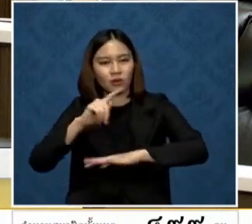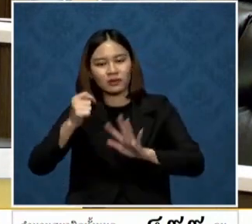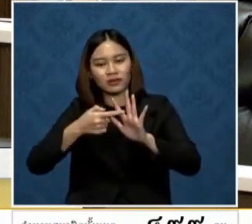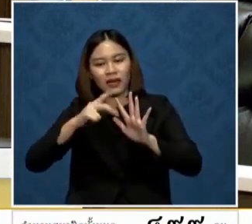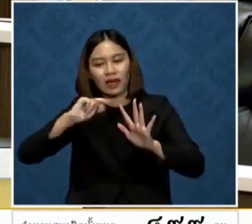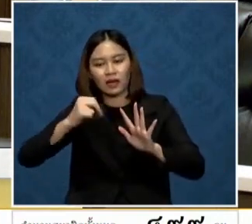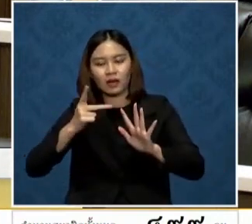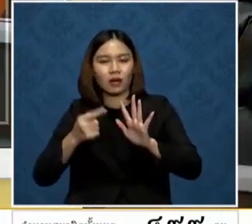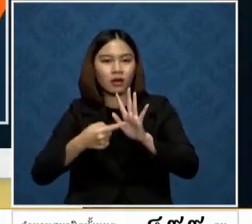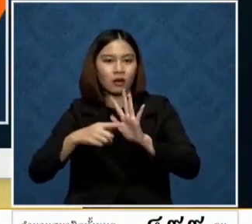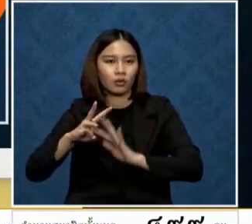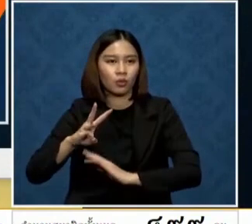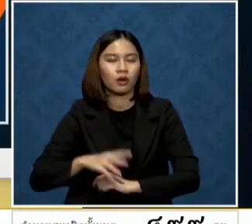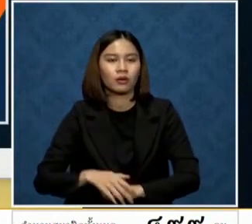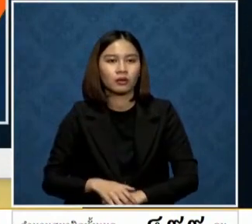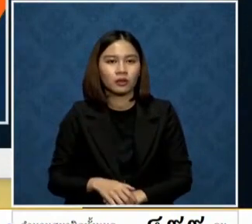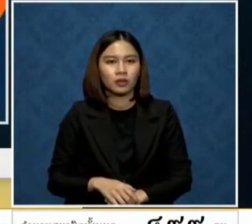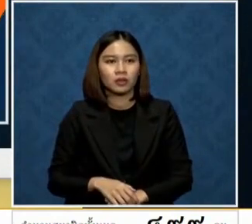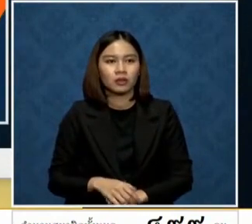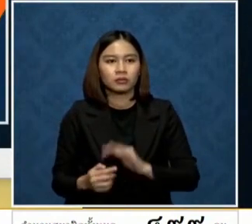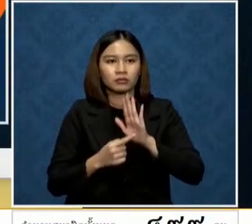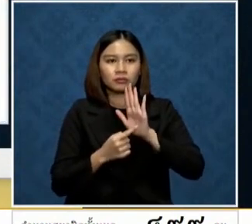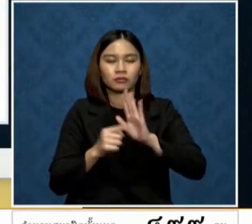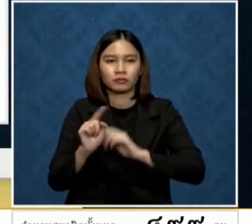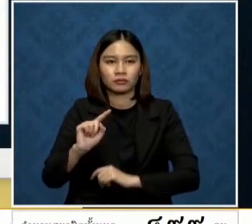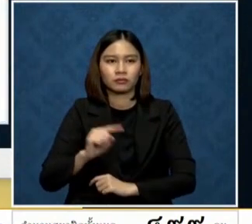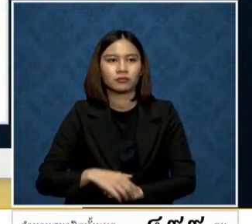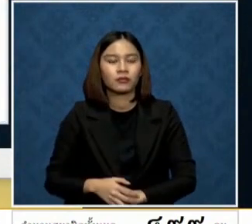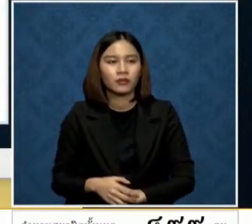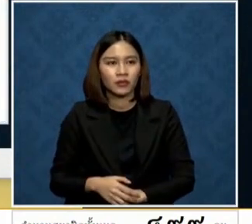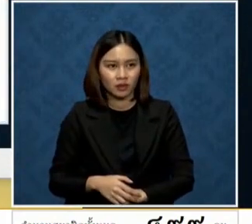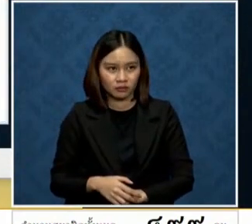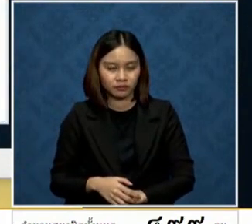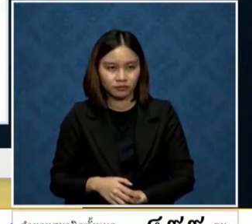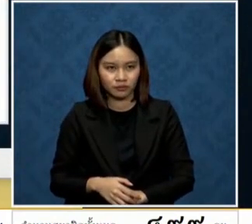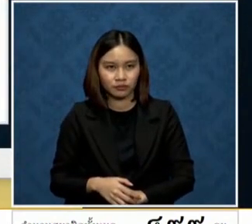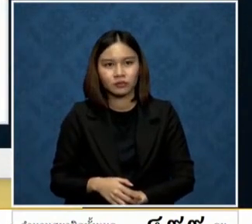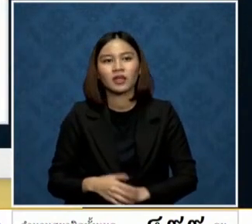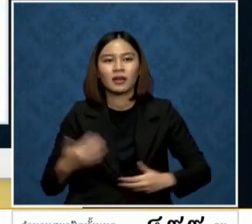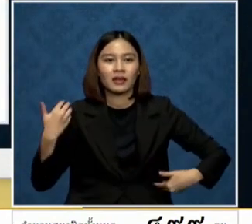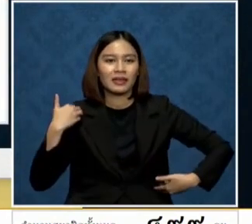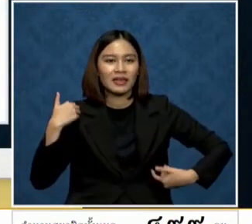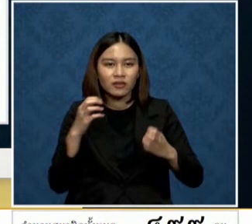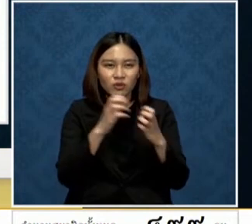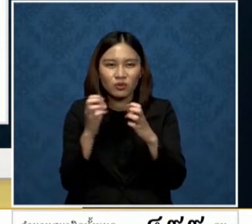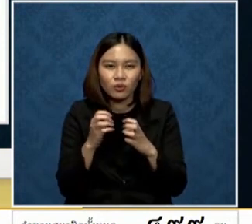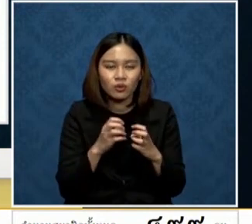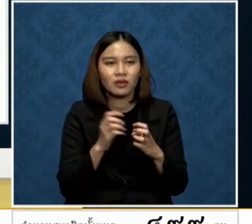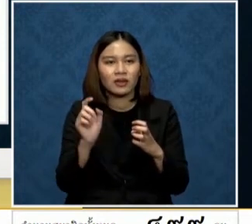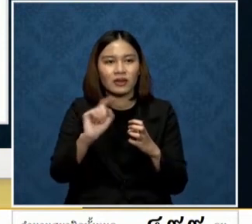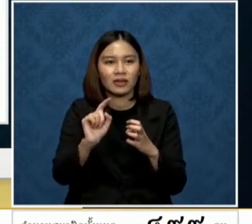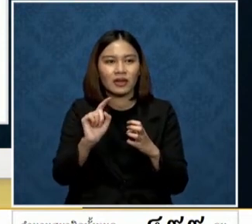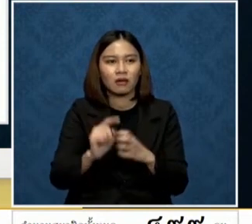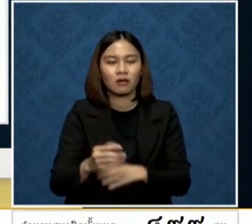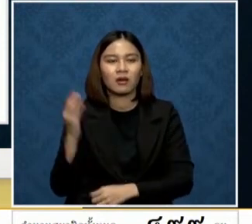ภาพด้วยค่ะในตัวอย่างนะคะดิฉันจะให้เห็นนะคะคือการบุกลุกพื้นที่โดยลิงนะคะจะเห็นว่าลิงเนี่ย